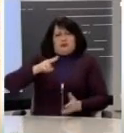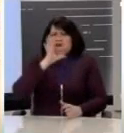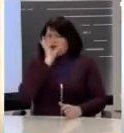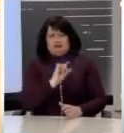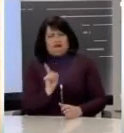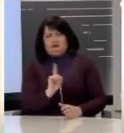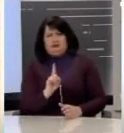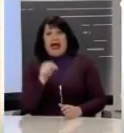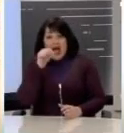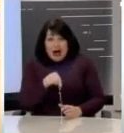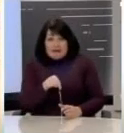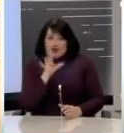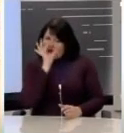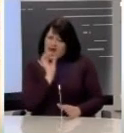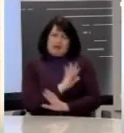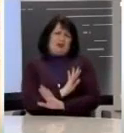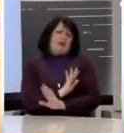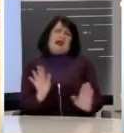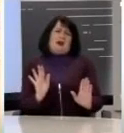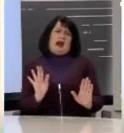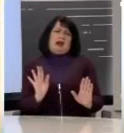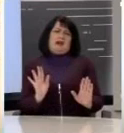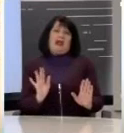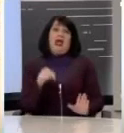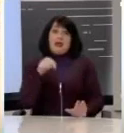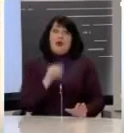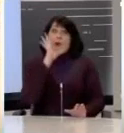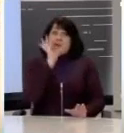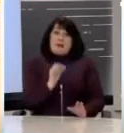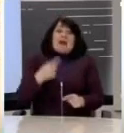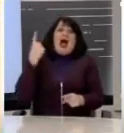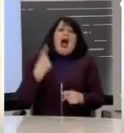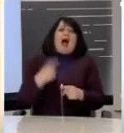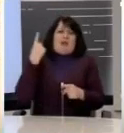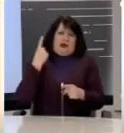αλήθεια όσο αυτή η θέση. Και εδώ τα πράγματα είναι πραγματικά πολύ απλά.